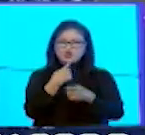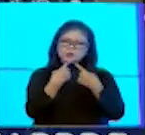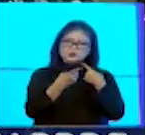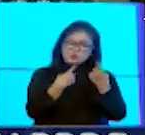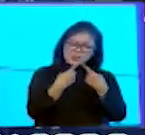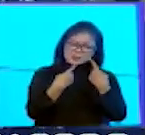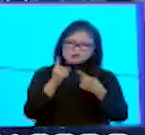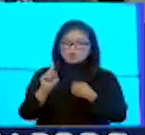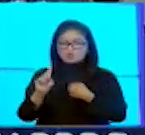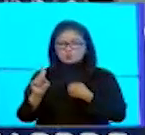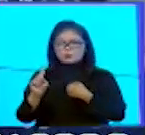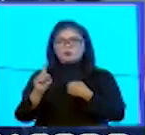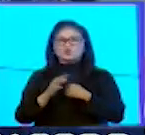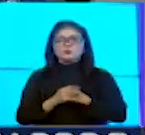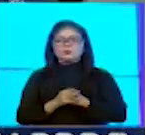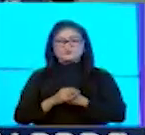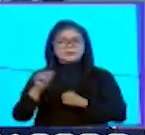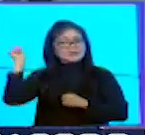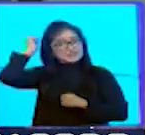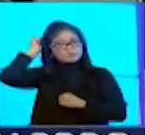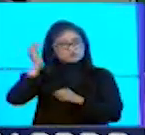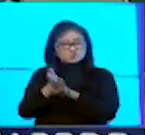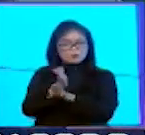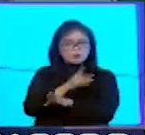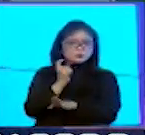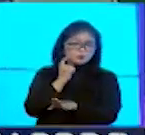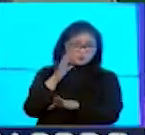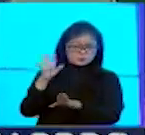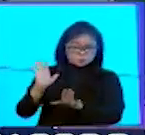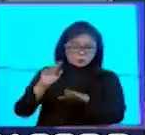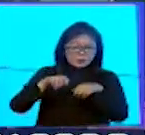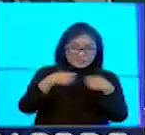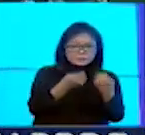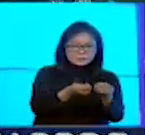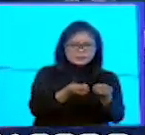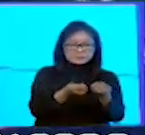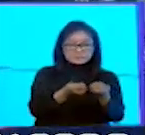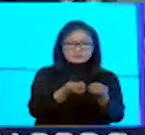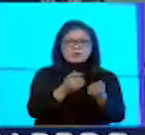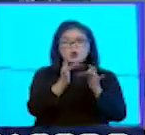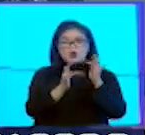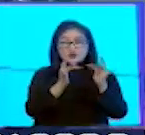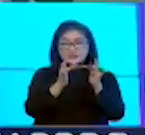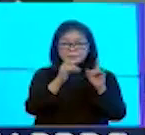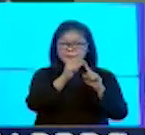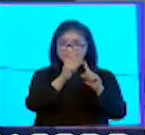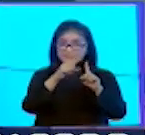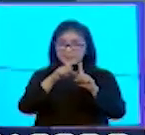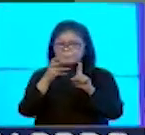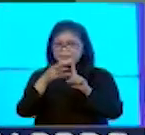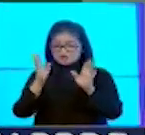Bu Esti, sebelumnya sendiri apakah sudah mencoba melakukan registrasi di situs online PPDB-nya, Bu? Sudah,